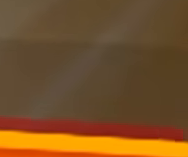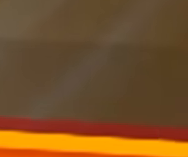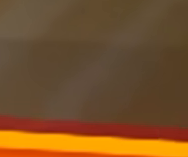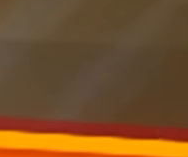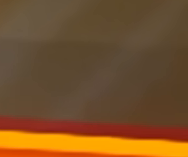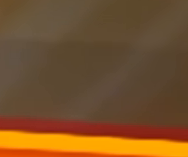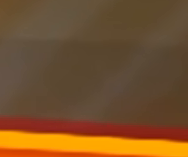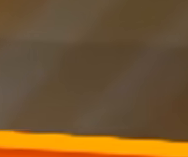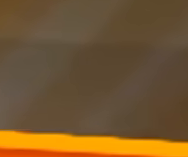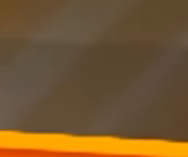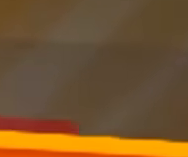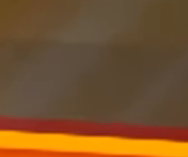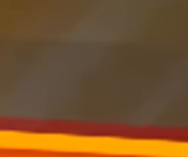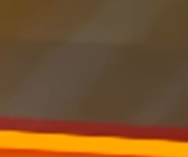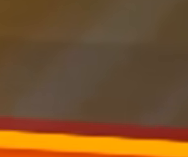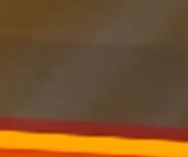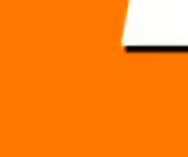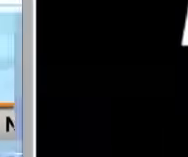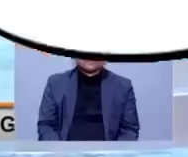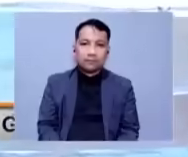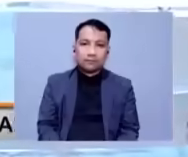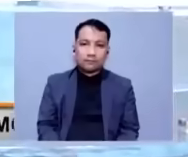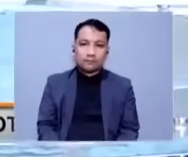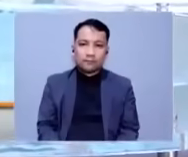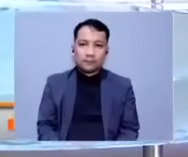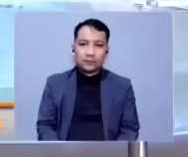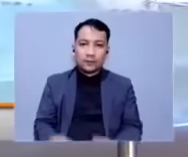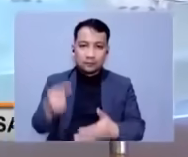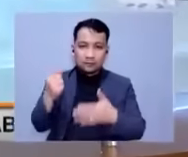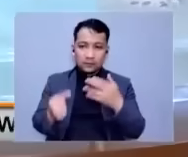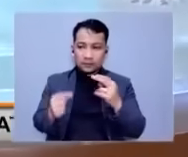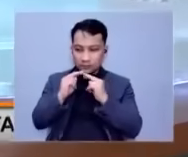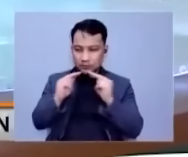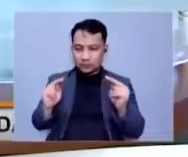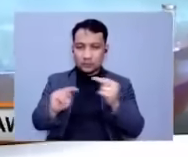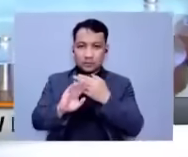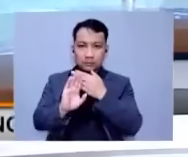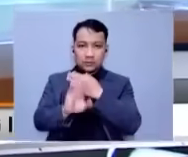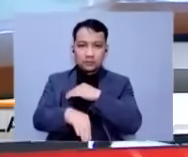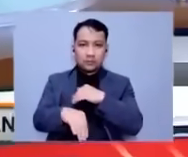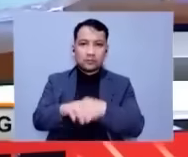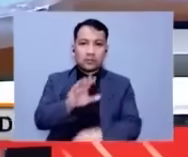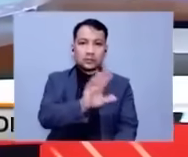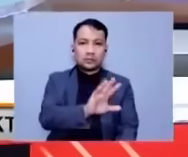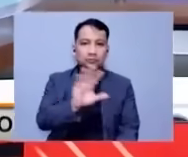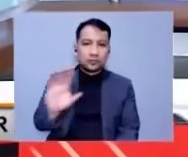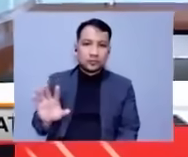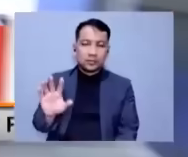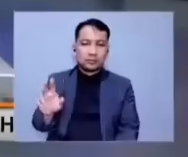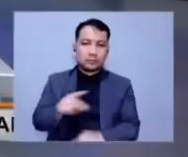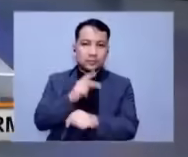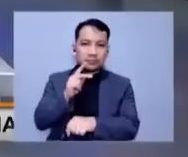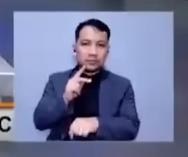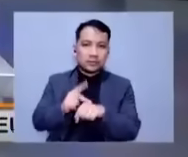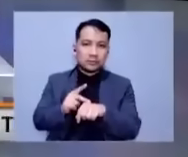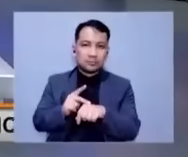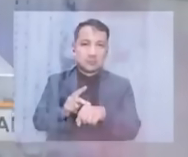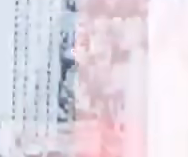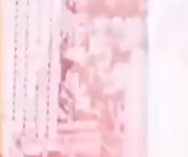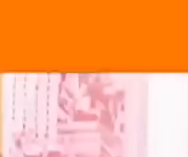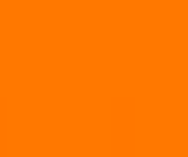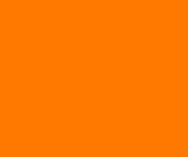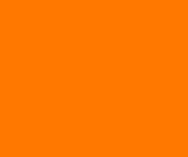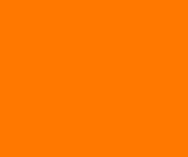Dalagete, Cebu, Bistado. Marami pa kayong mga balitang dapat malaman sa pagbabalik ng Frontline Pilipinas.